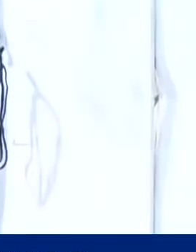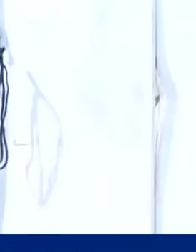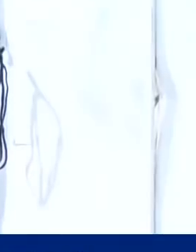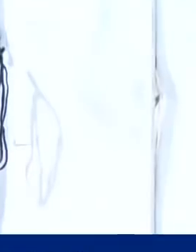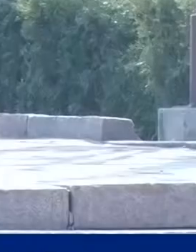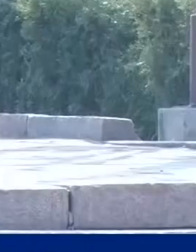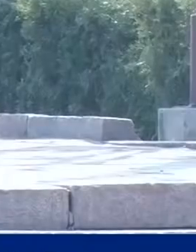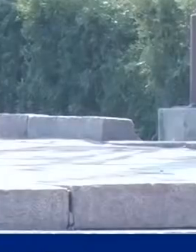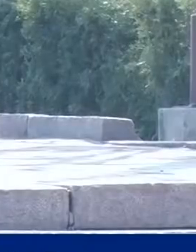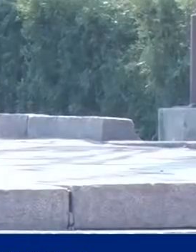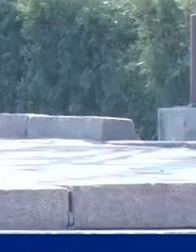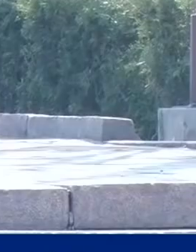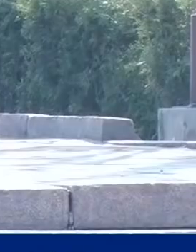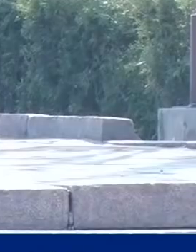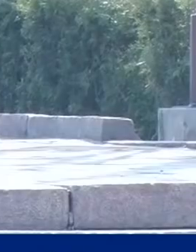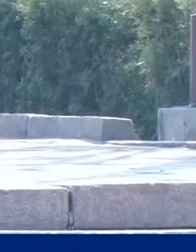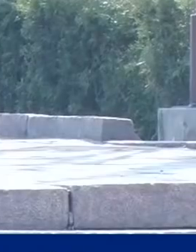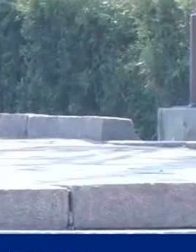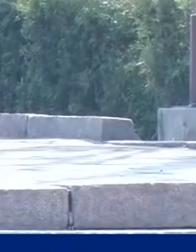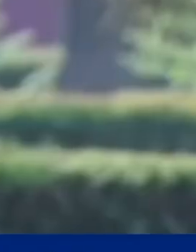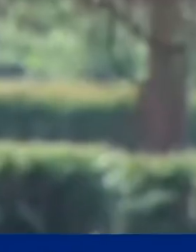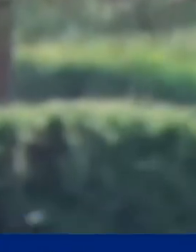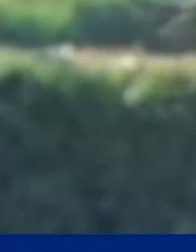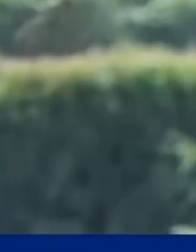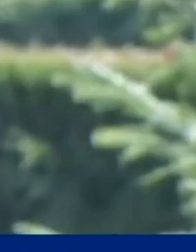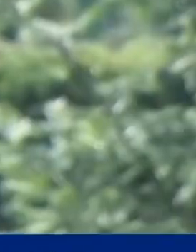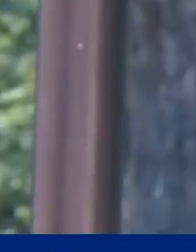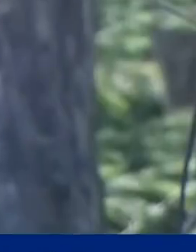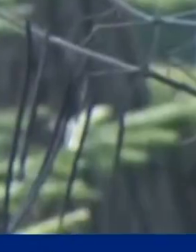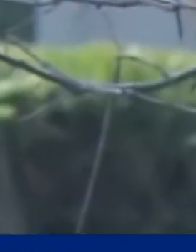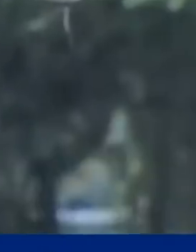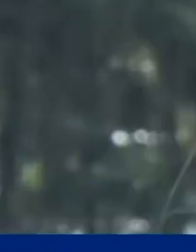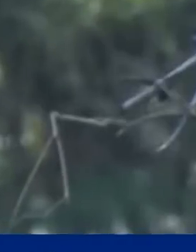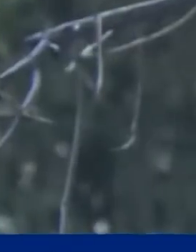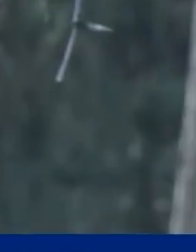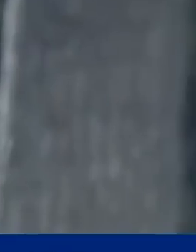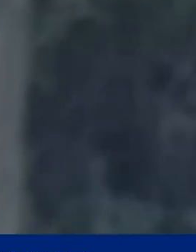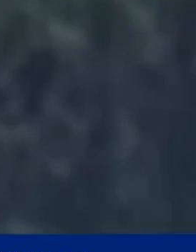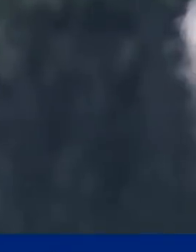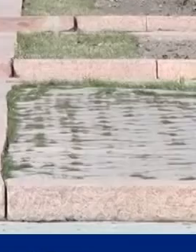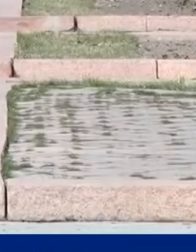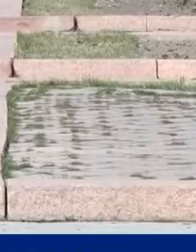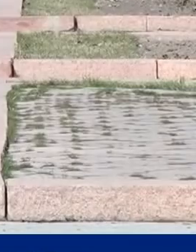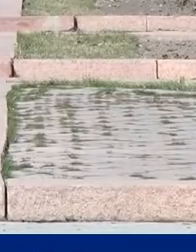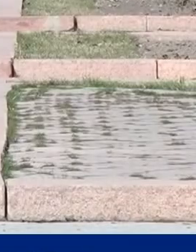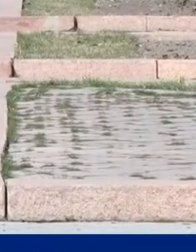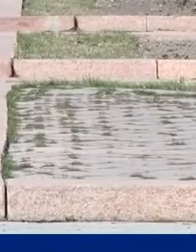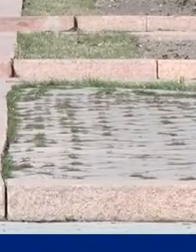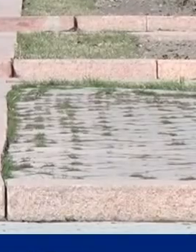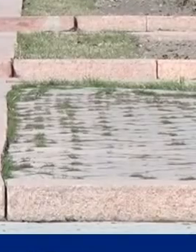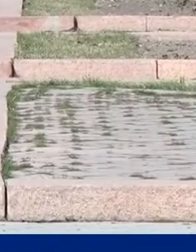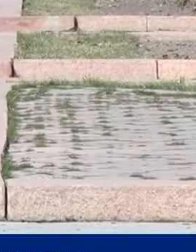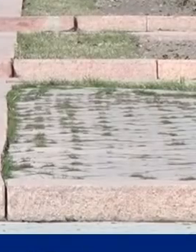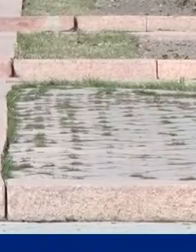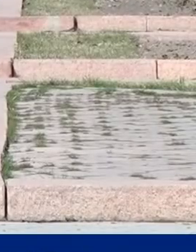связи с распространением коронавирусной инфекции, а также на выполнение утвержденных мероприятий по подготовке к возможному росту заболеваемости. Кроме